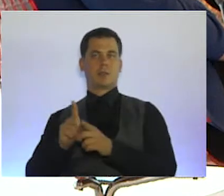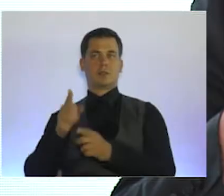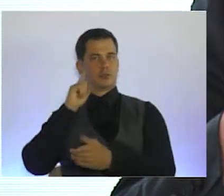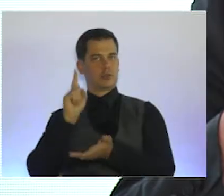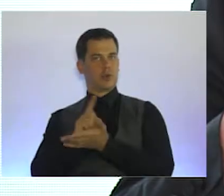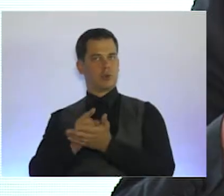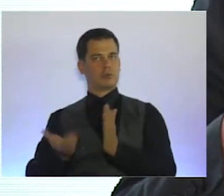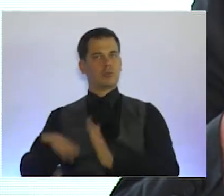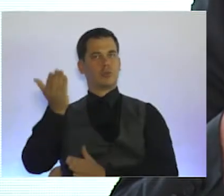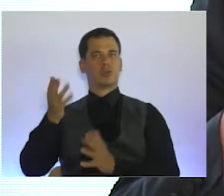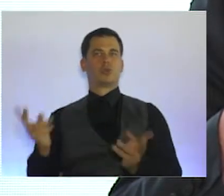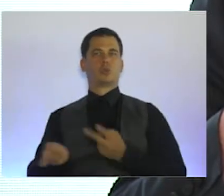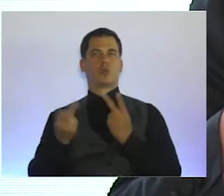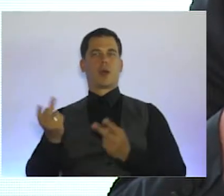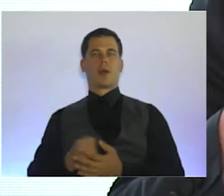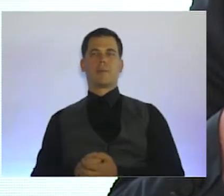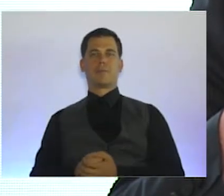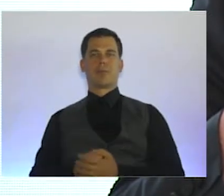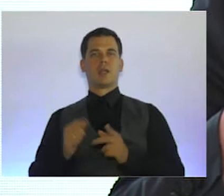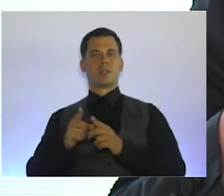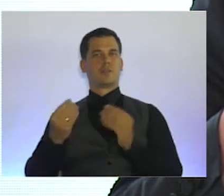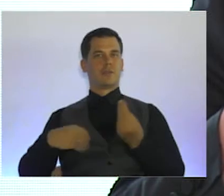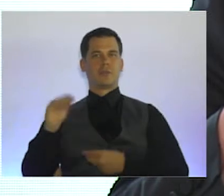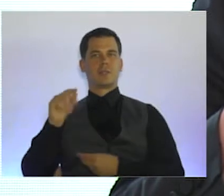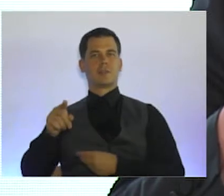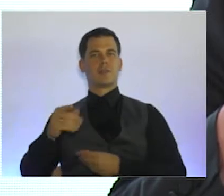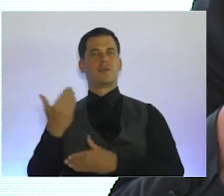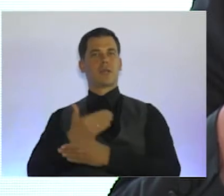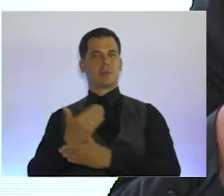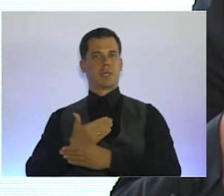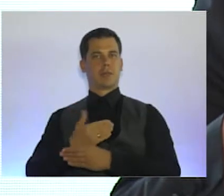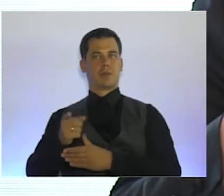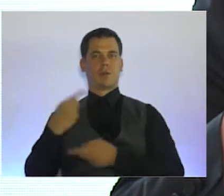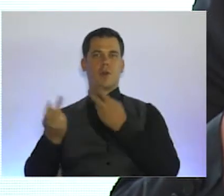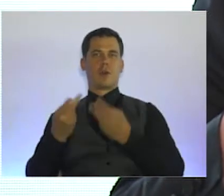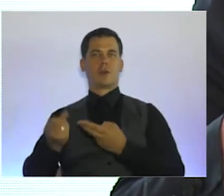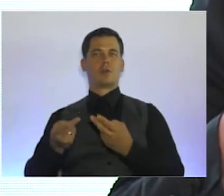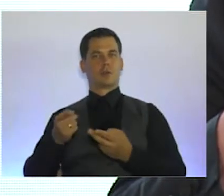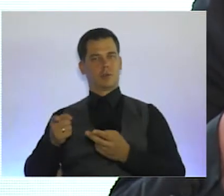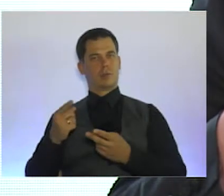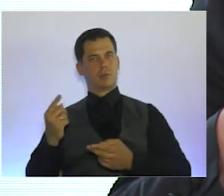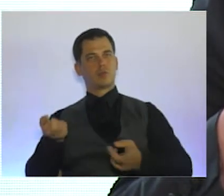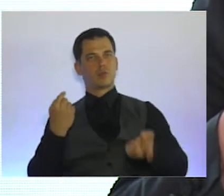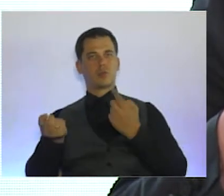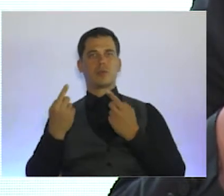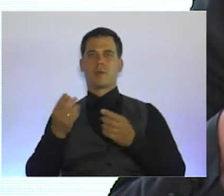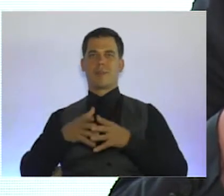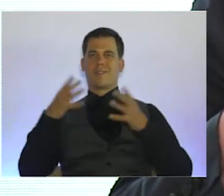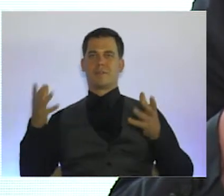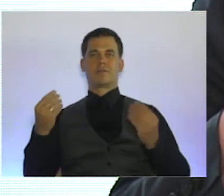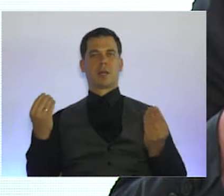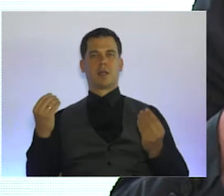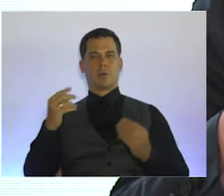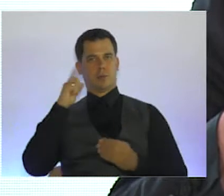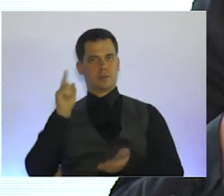talenty, po czym no, w większej mierze jakby firmy korzystają z tego, przyciągając do siebie te właśnie największe talenty związane